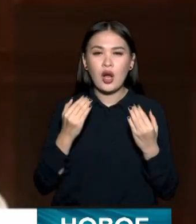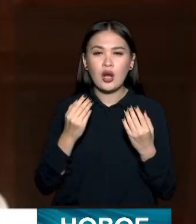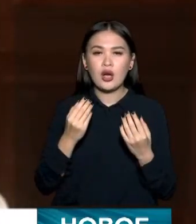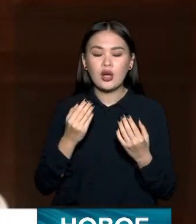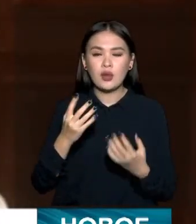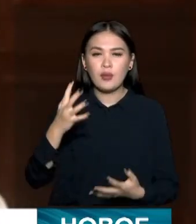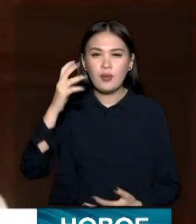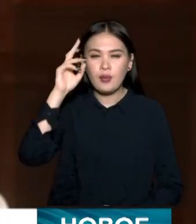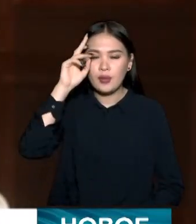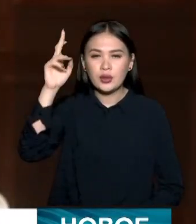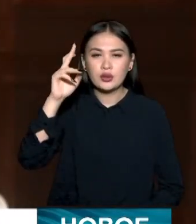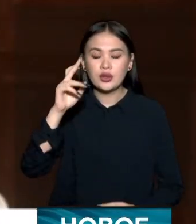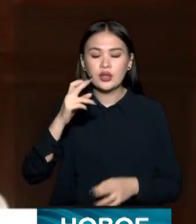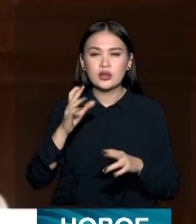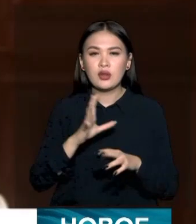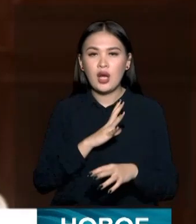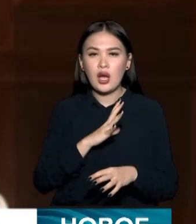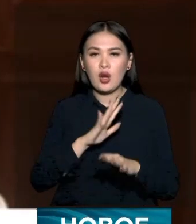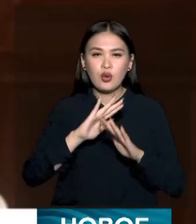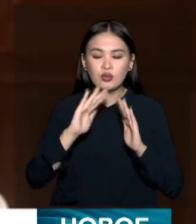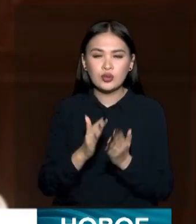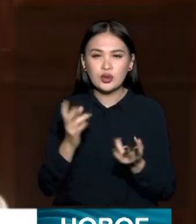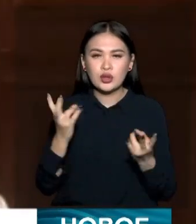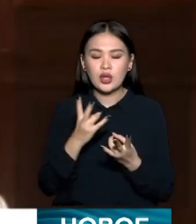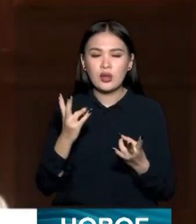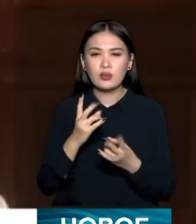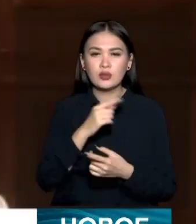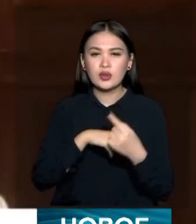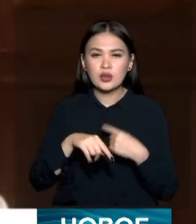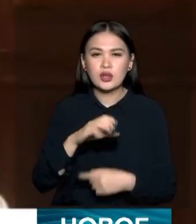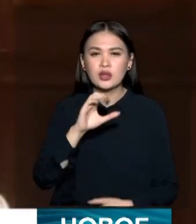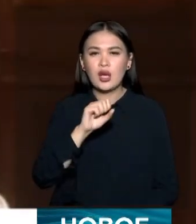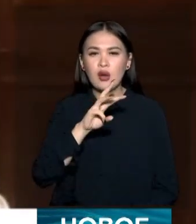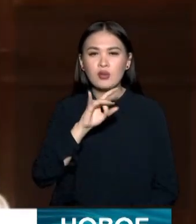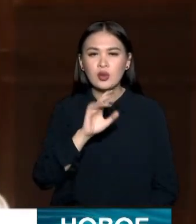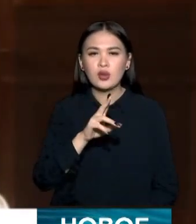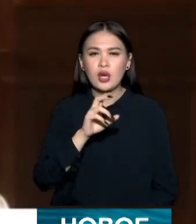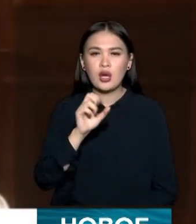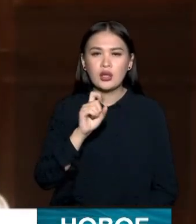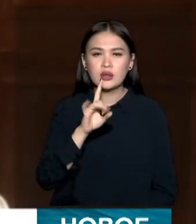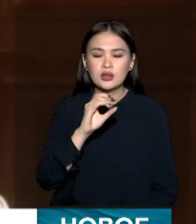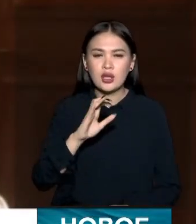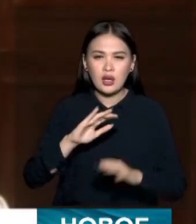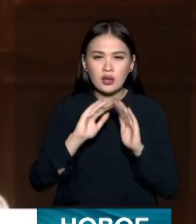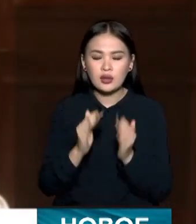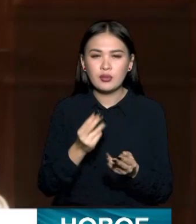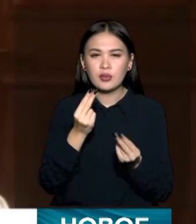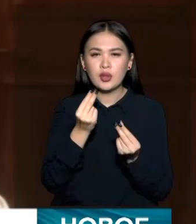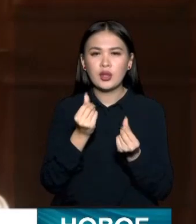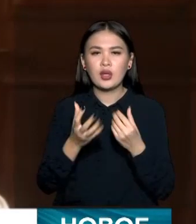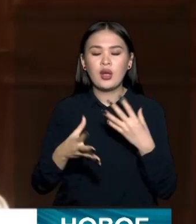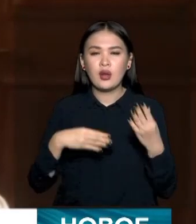государственных бизнесов, надо уменьшать размеры самрук казны, надо поменьше денег